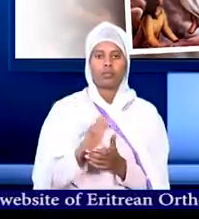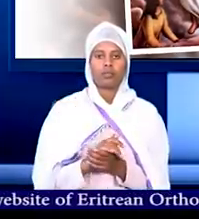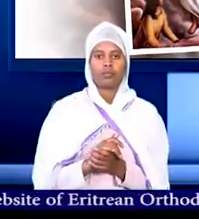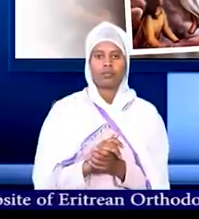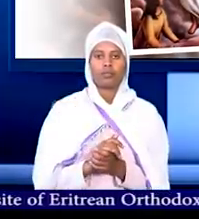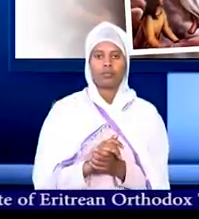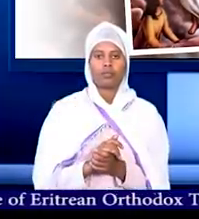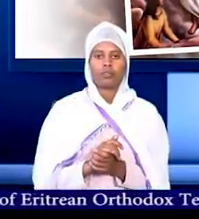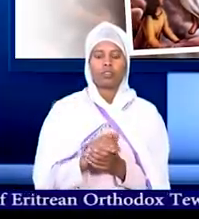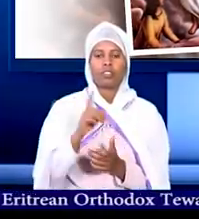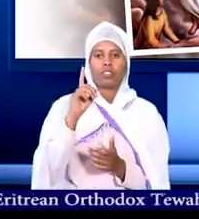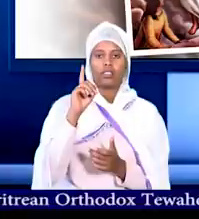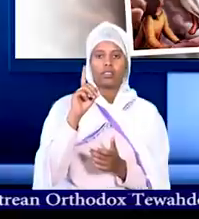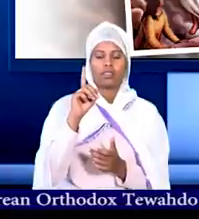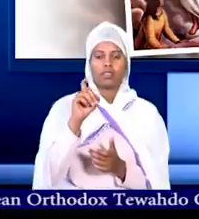ሚእትን